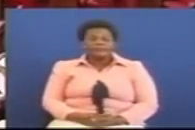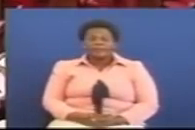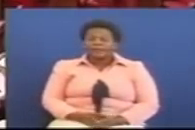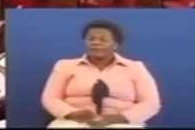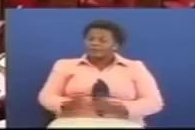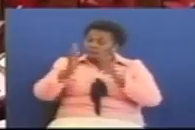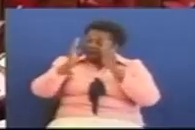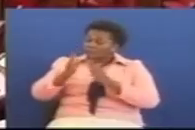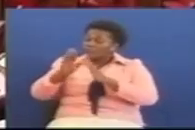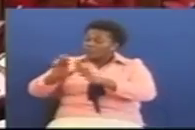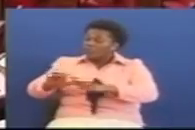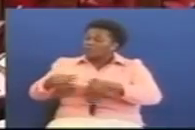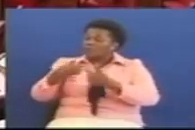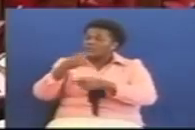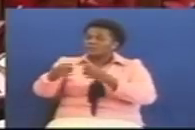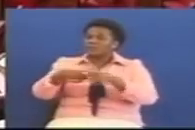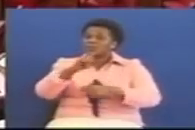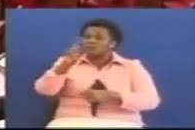swali linalofuata.